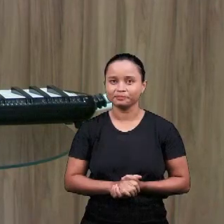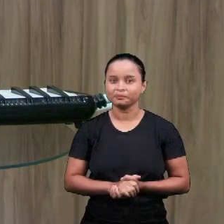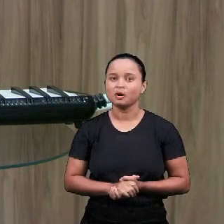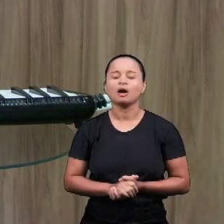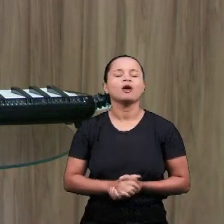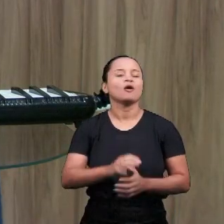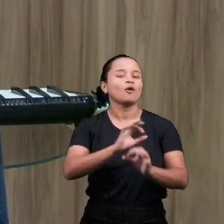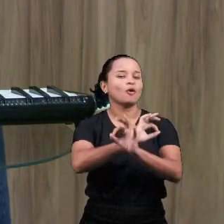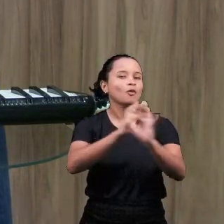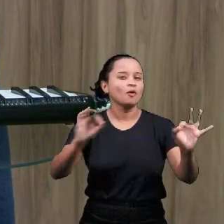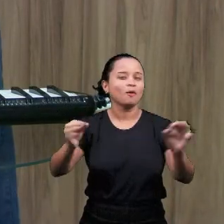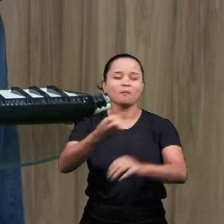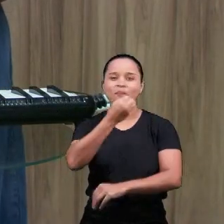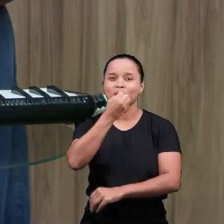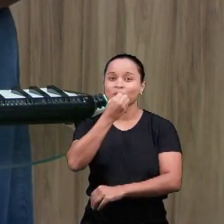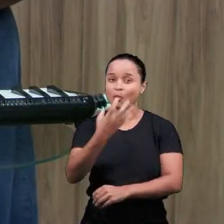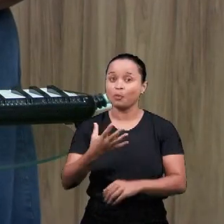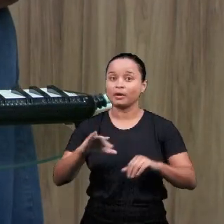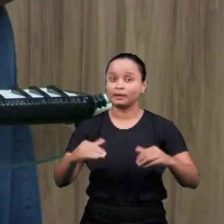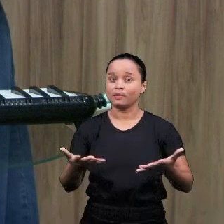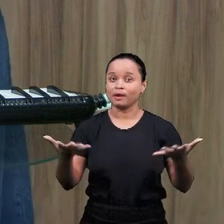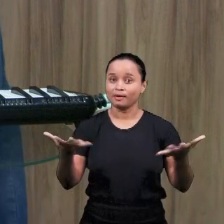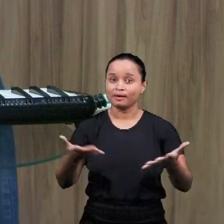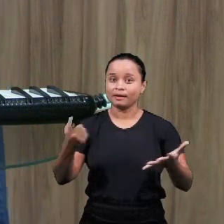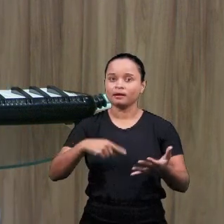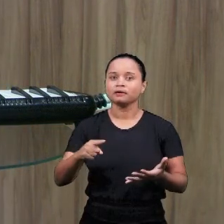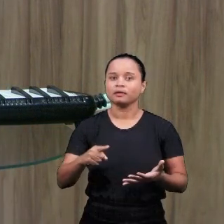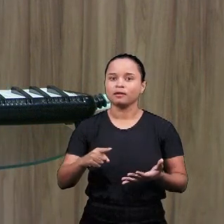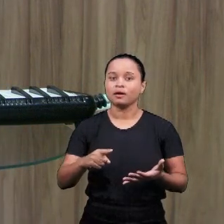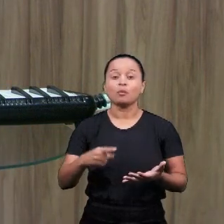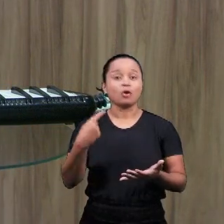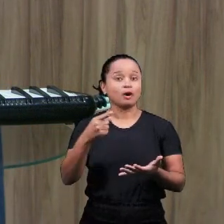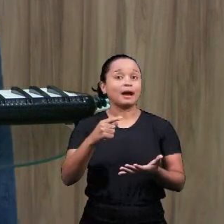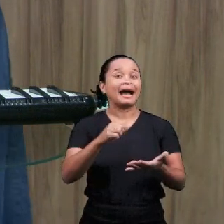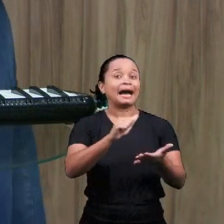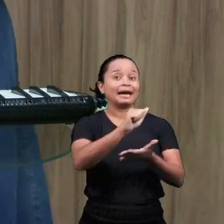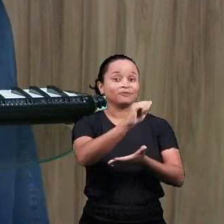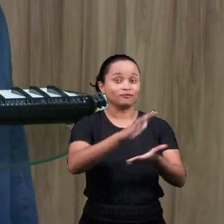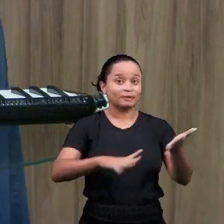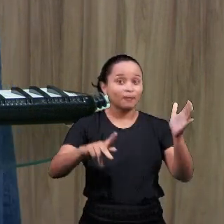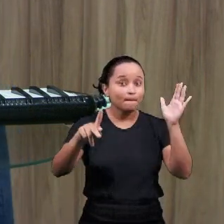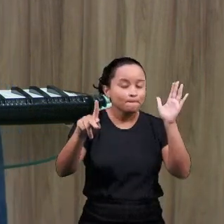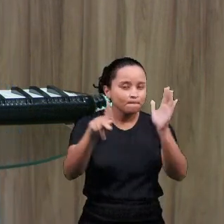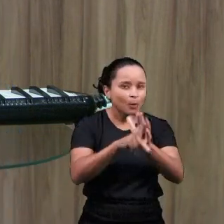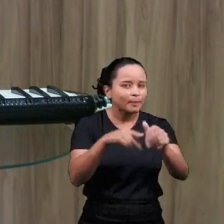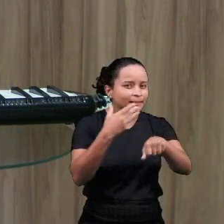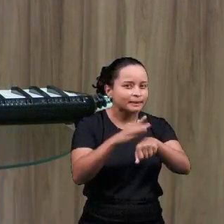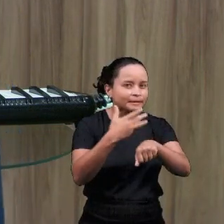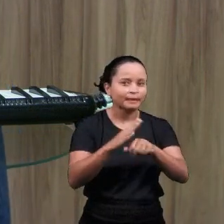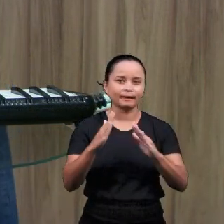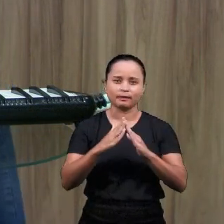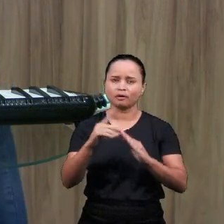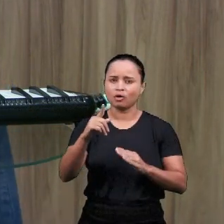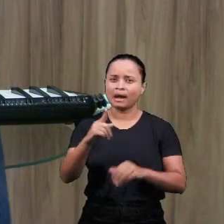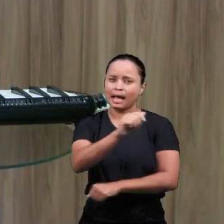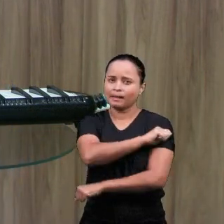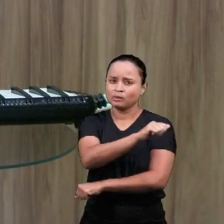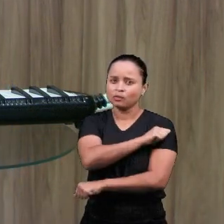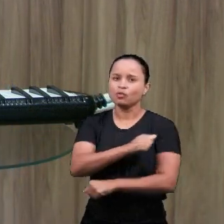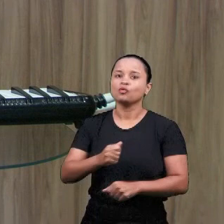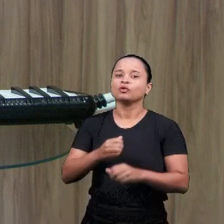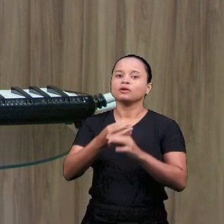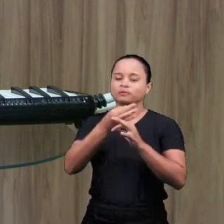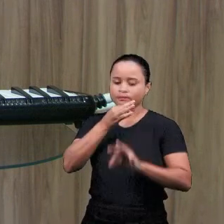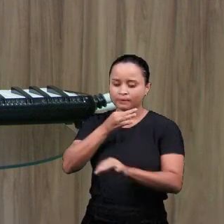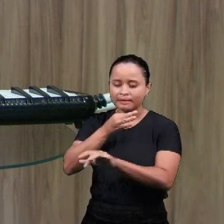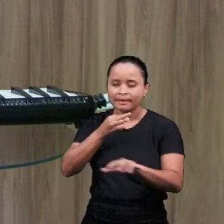Très bien. Maintenant, nous allons passer au des voix maison. Ceux qui jouent des